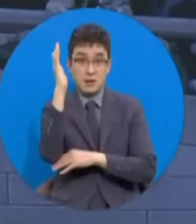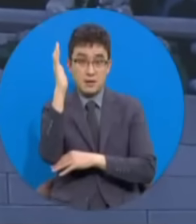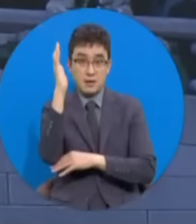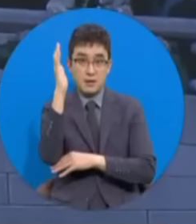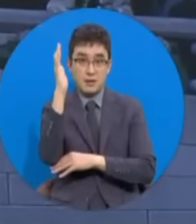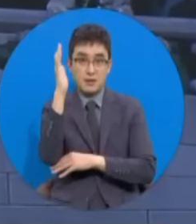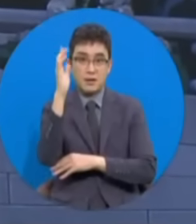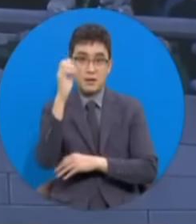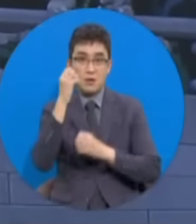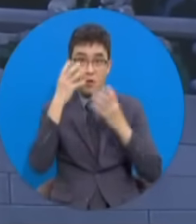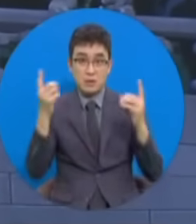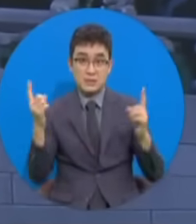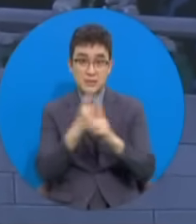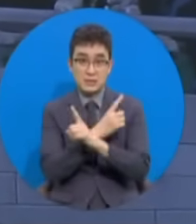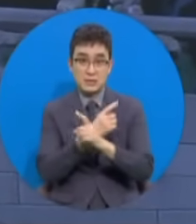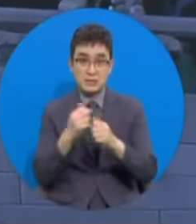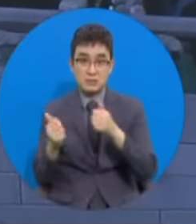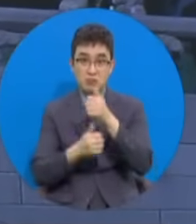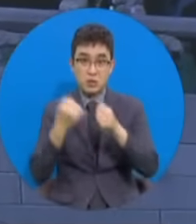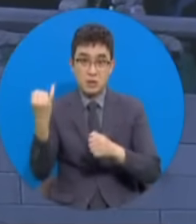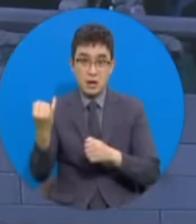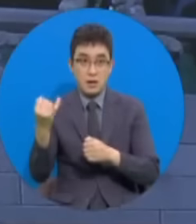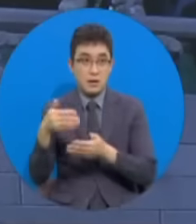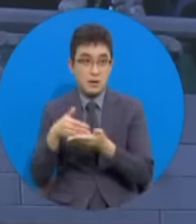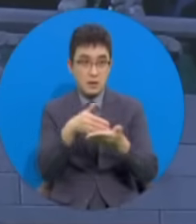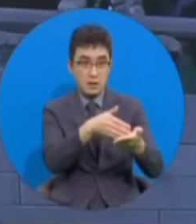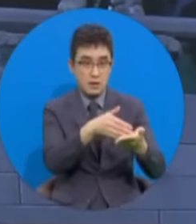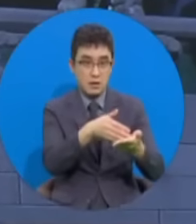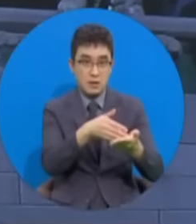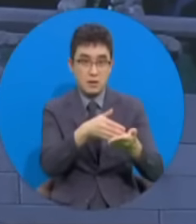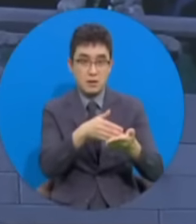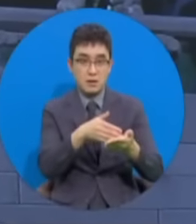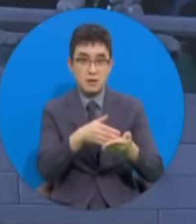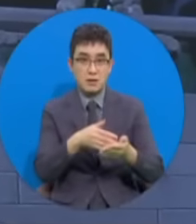임명한 혁신위원장이 요구한 내용, 부체포 특권.